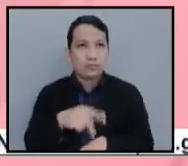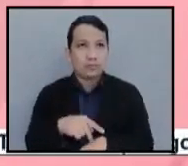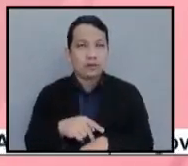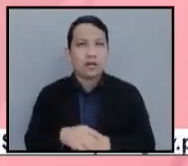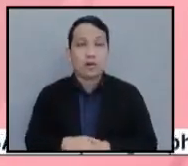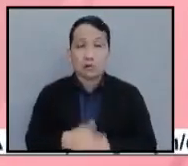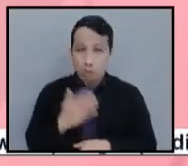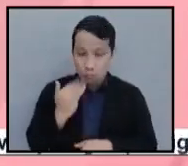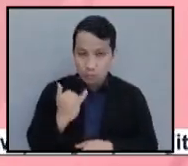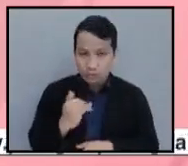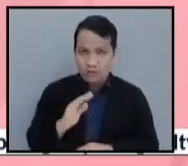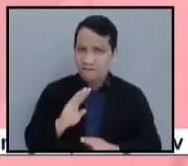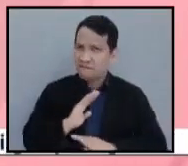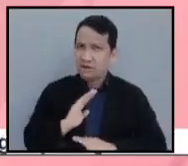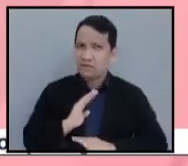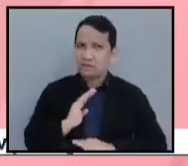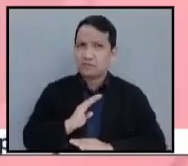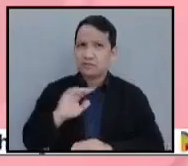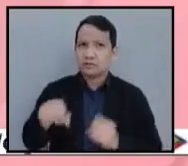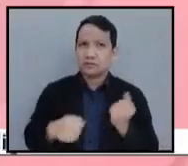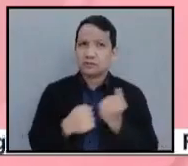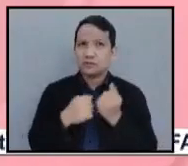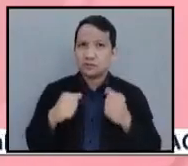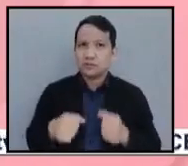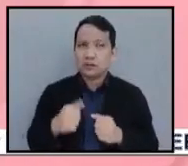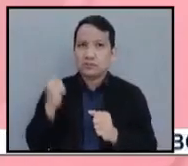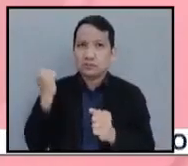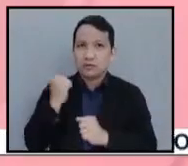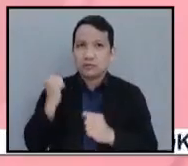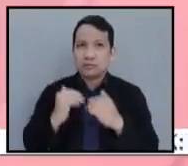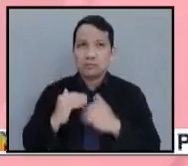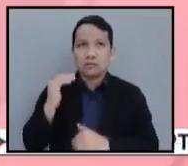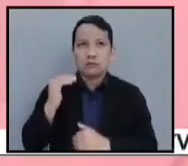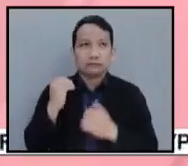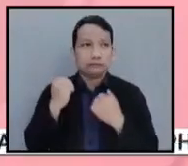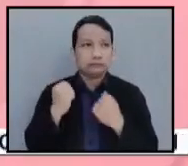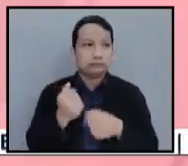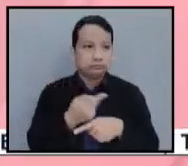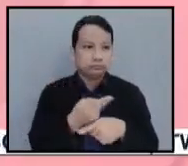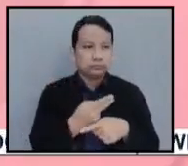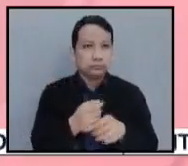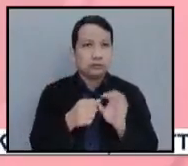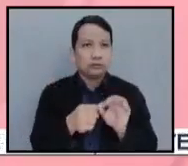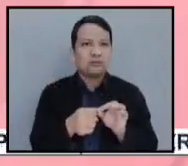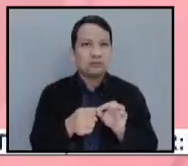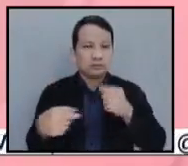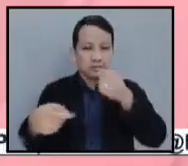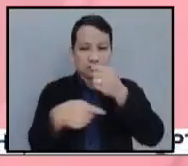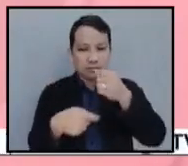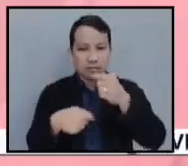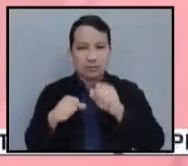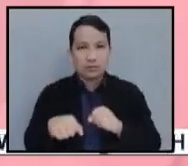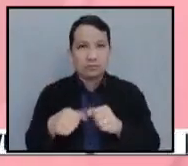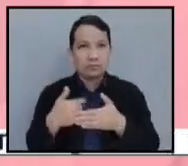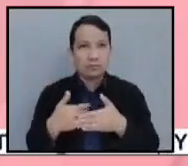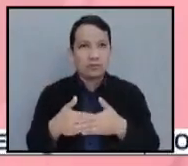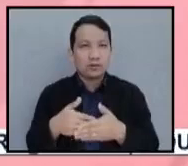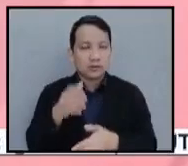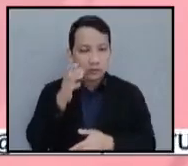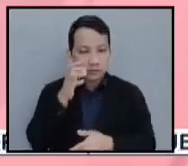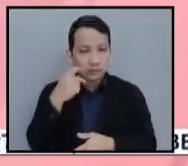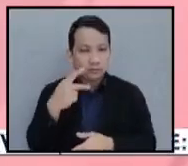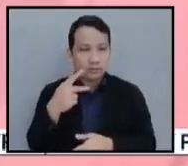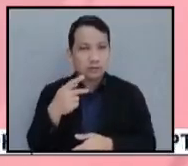paaa nila ang supply ng asukal sa bansa at inaasahang lalakas pa ang produksyon dahil sa anihan si cazel pardilla sa report ry and